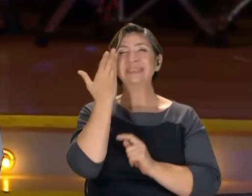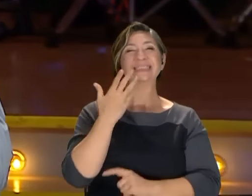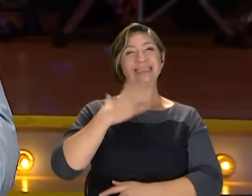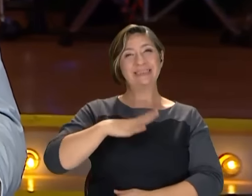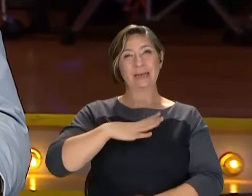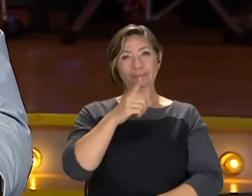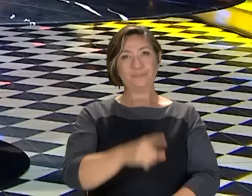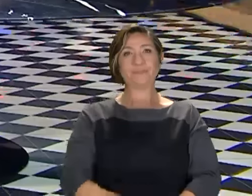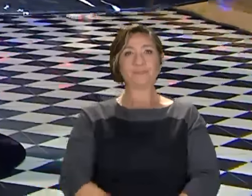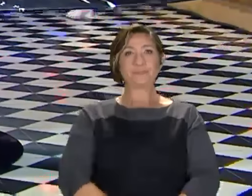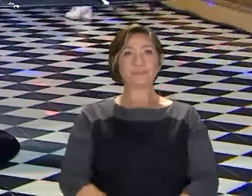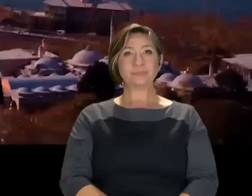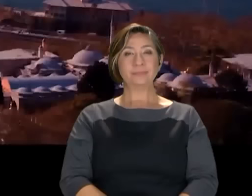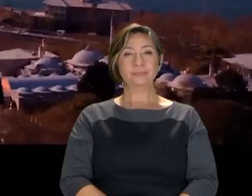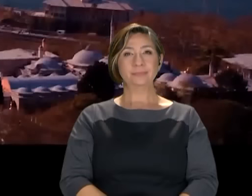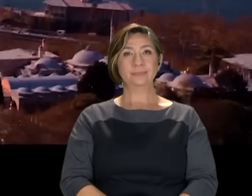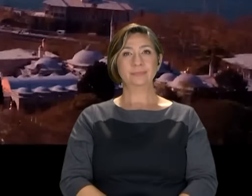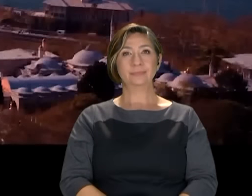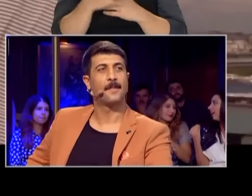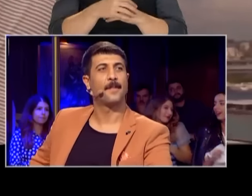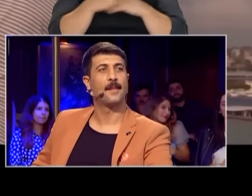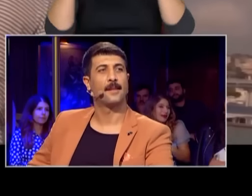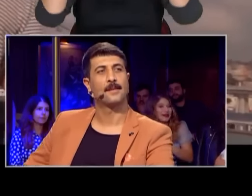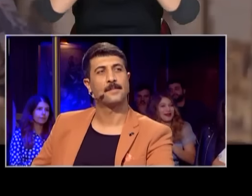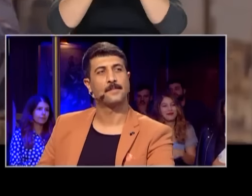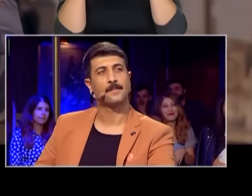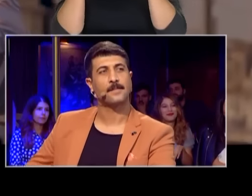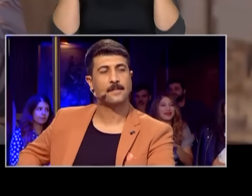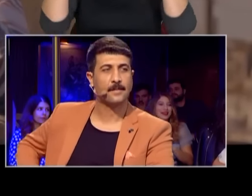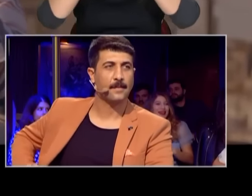izletelim izleyicimize. İlk kalanlarda izlerler.